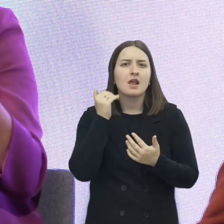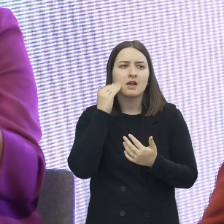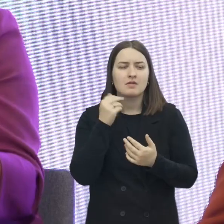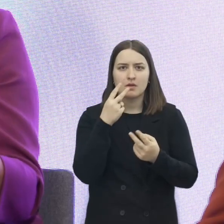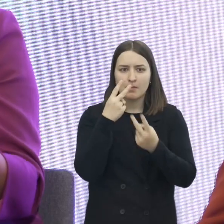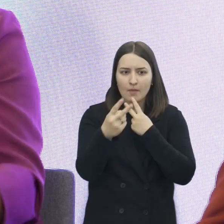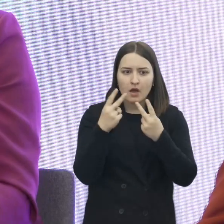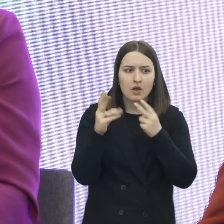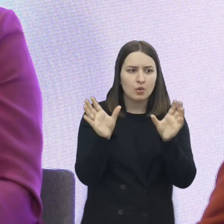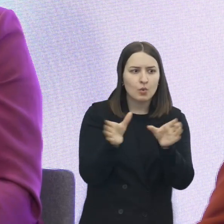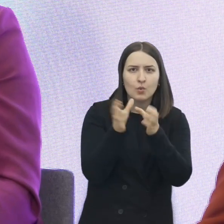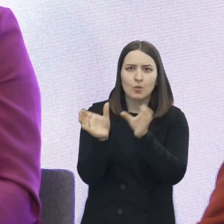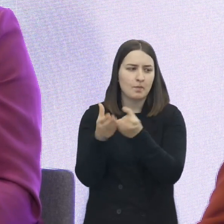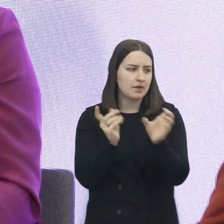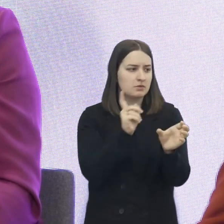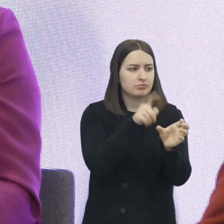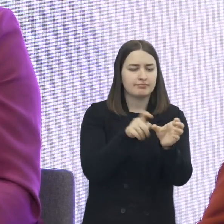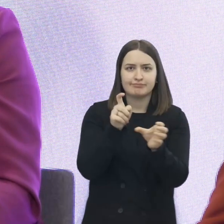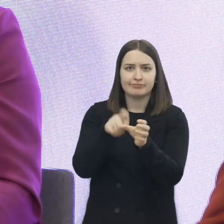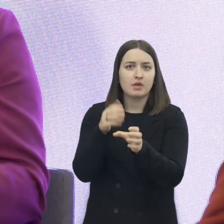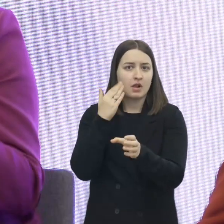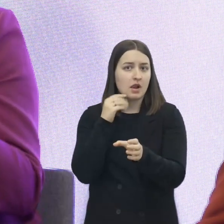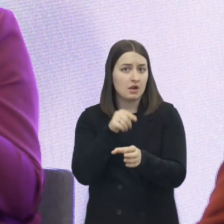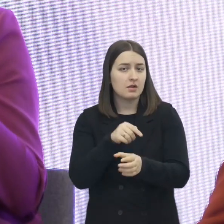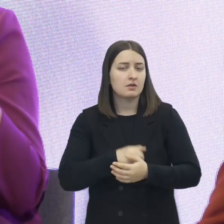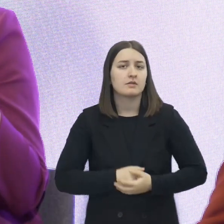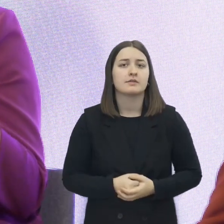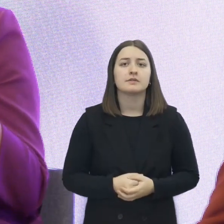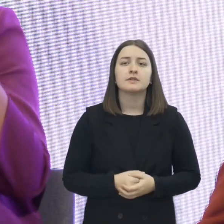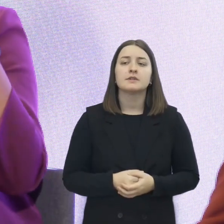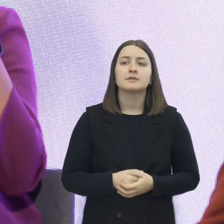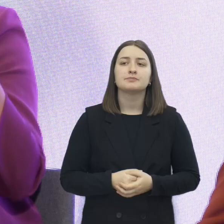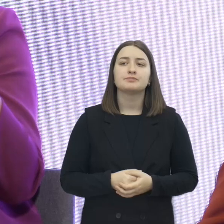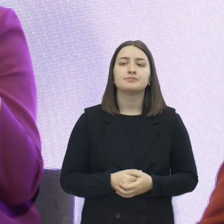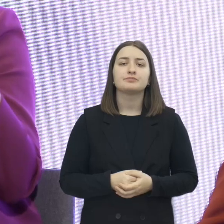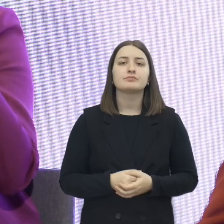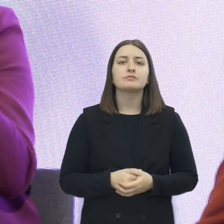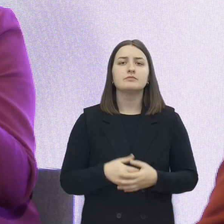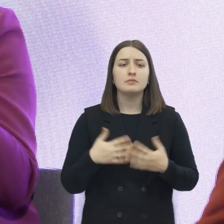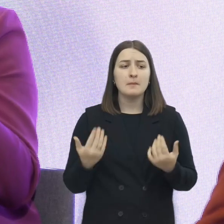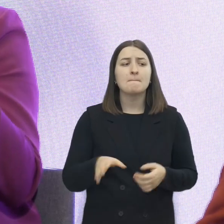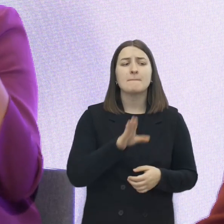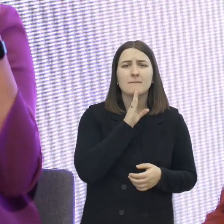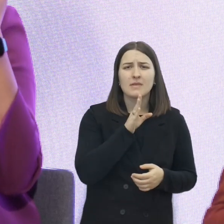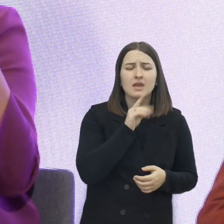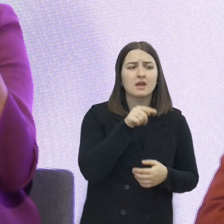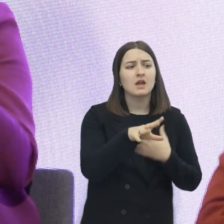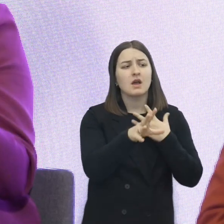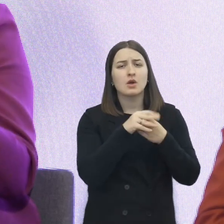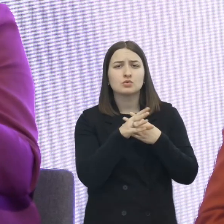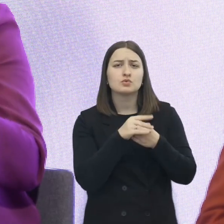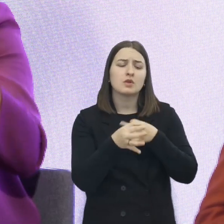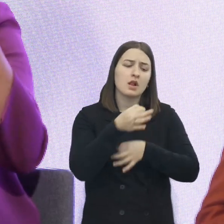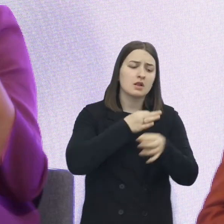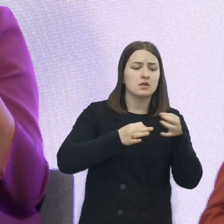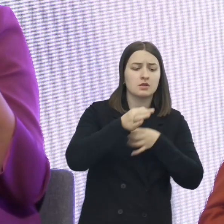radikalizuojančias grupės kažkokias. Tai ir mes labai dažnai kalbėjom būtent su merginomis, ar ne, kaip joms